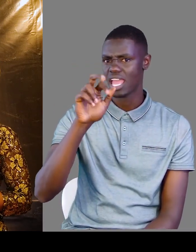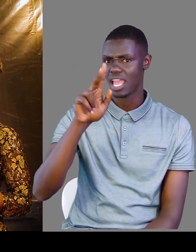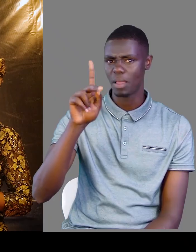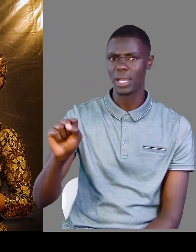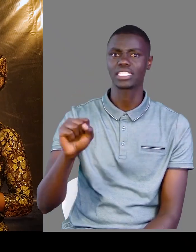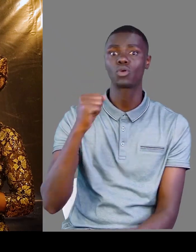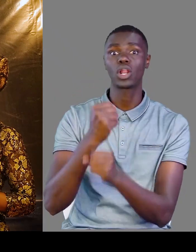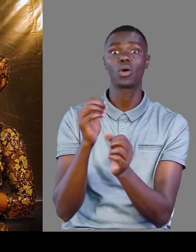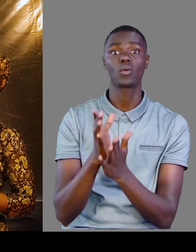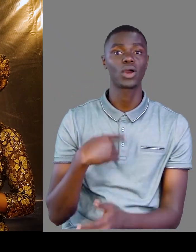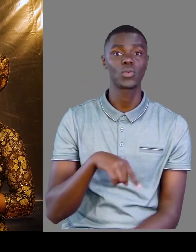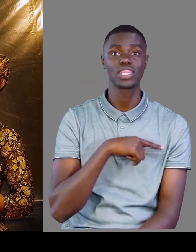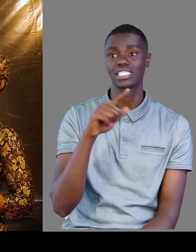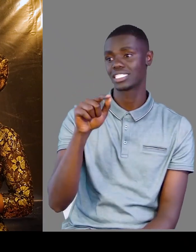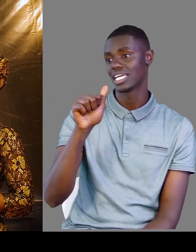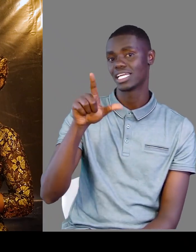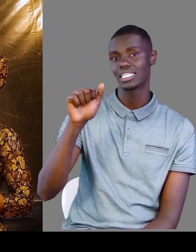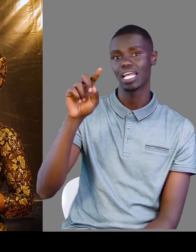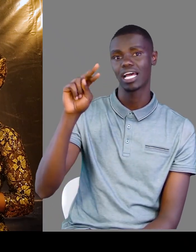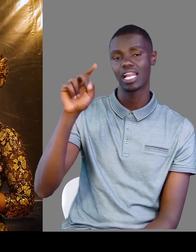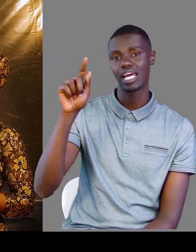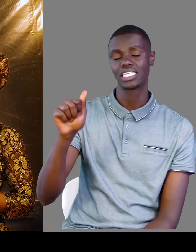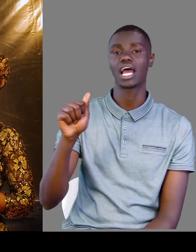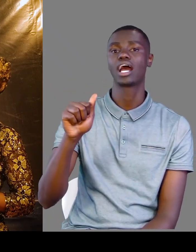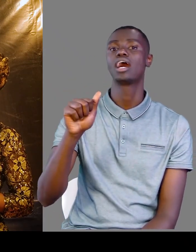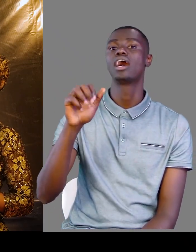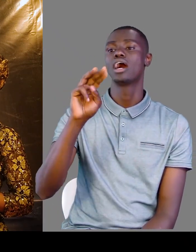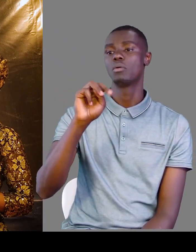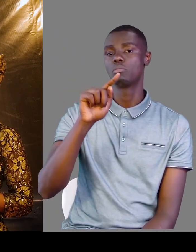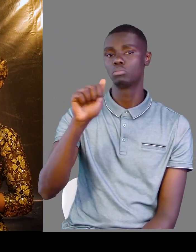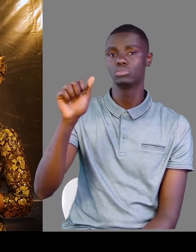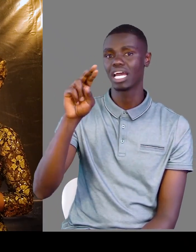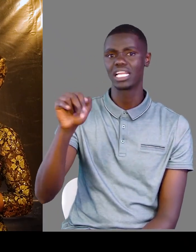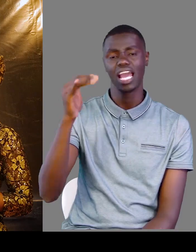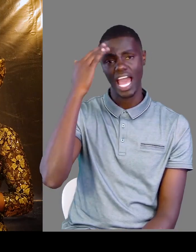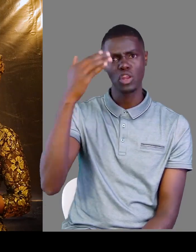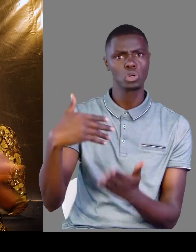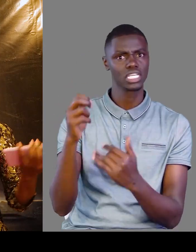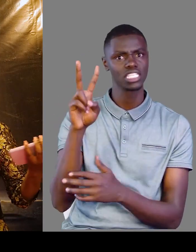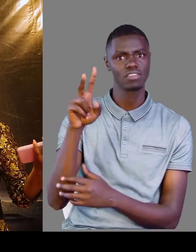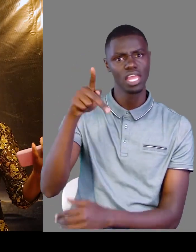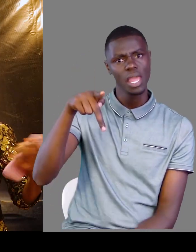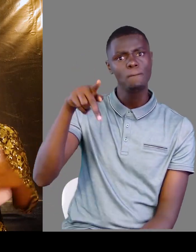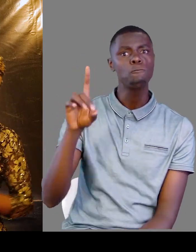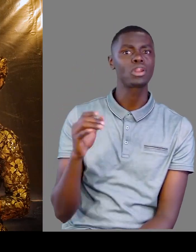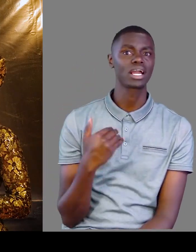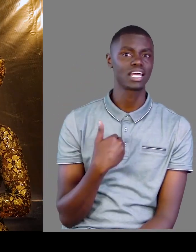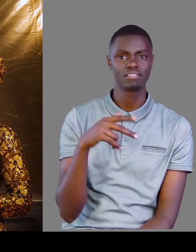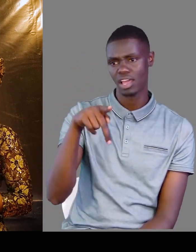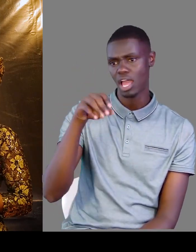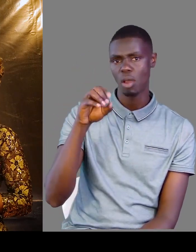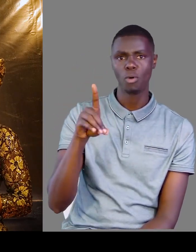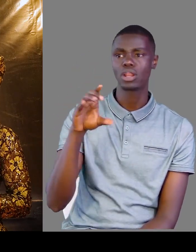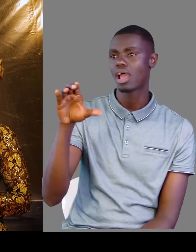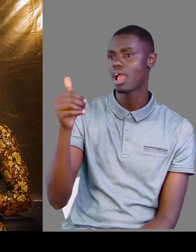Talanta Mtaani, ameanzisha hii podcast. And I know hata nyi Science TV, you also have a podcast huko pia mko nayo. I hope it's doing well. And good